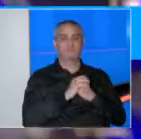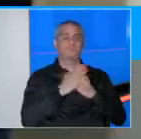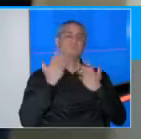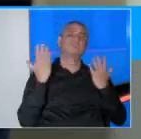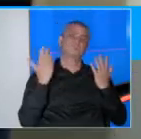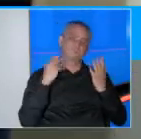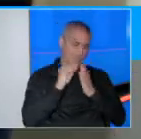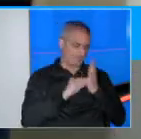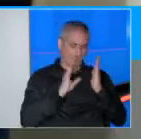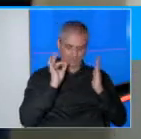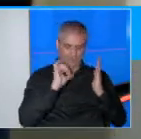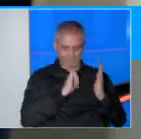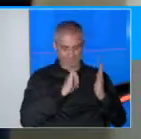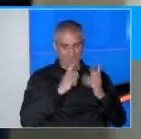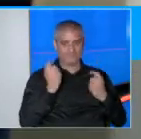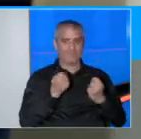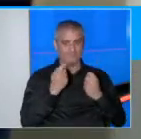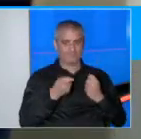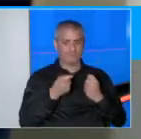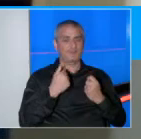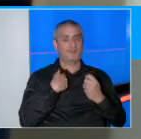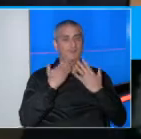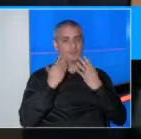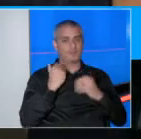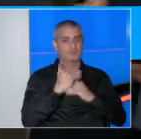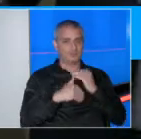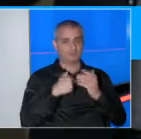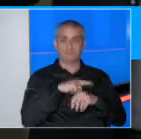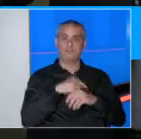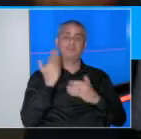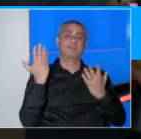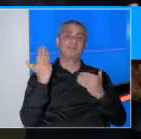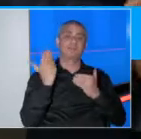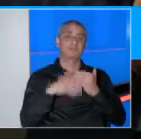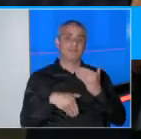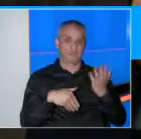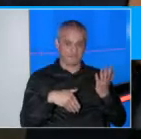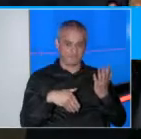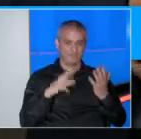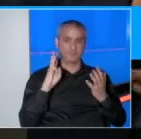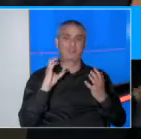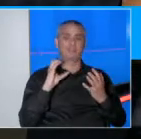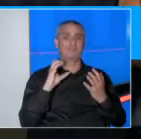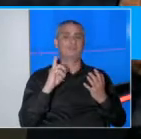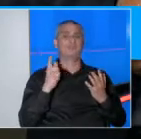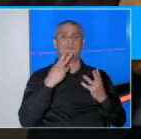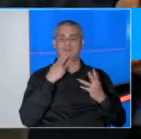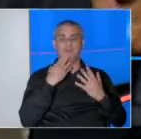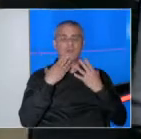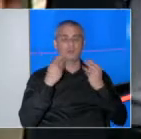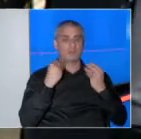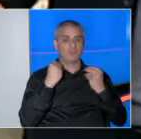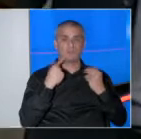טוב, אז נתונים באמת מעניינים שאתם מפרסמים. אנחנו נודה לך בשלב הזה, כי הזמן, מה לעשות, דוחק בנו. שירה כסלב, מנכלית המיזם למיגור העישון,